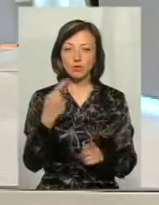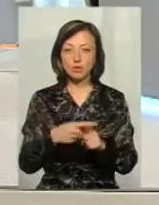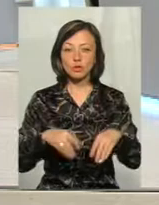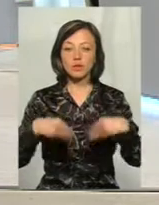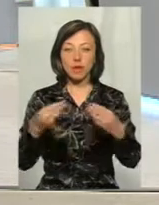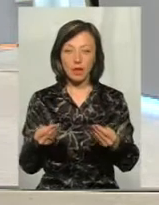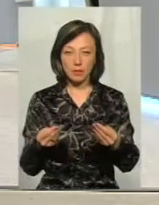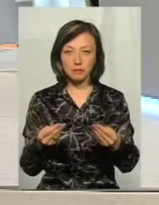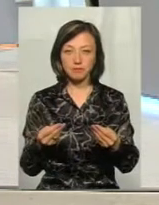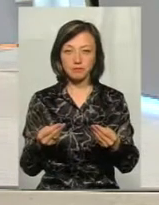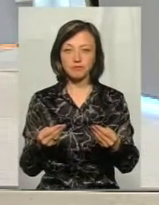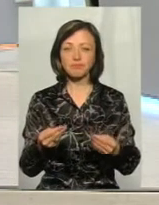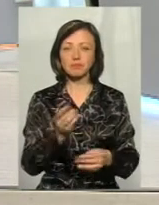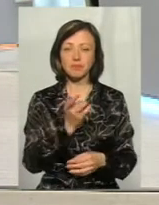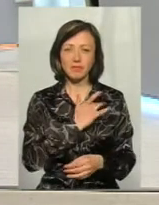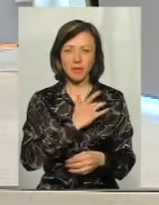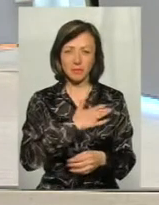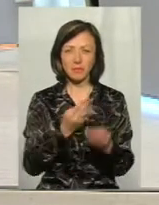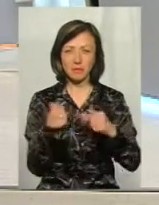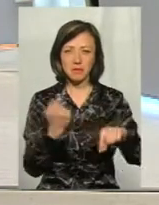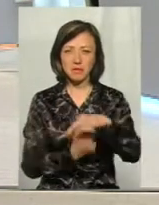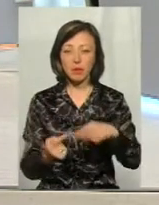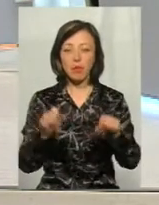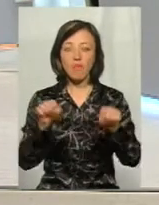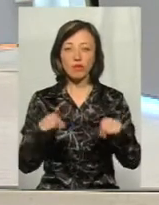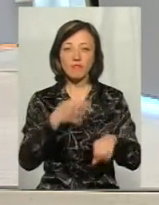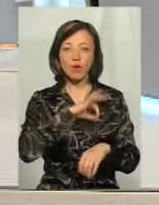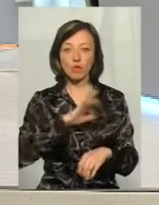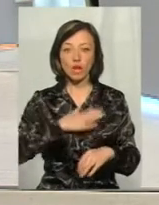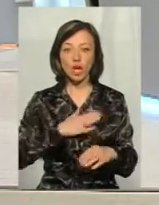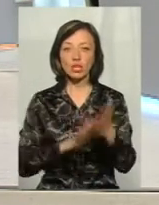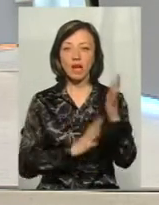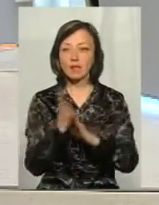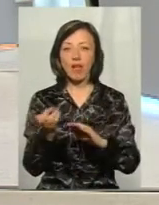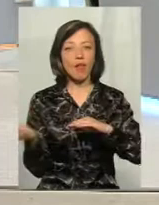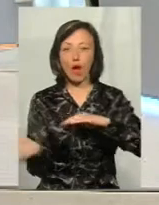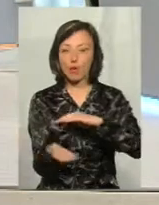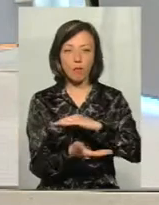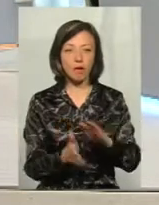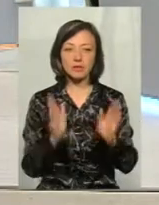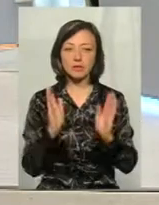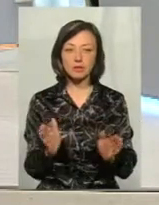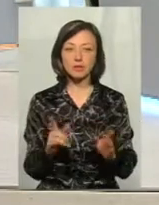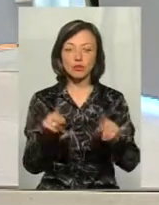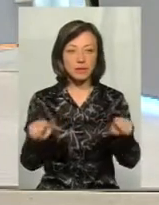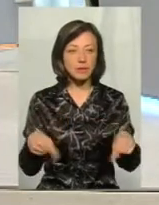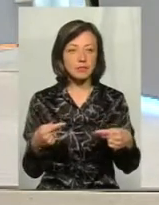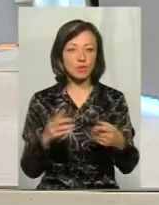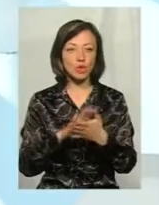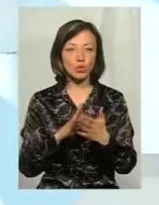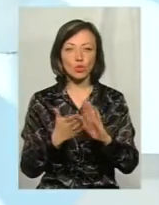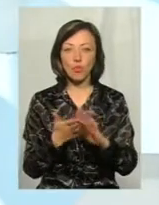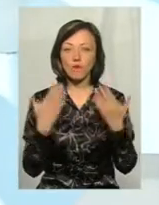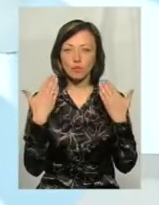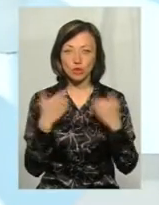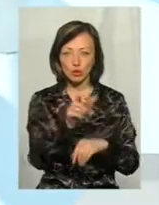приватним, значить, особам можливість використовувати наш ліс, звичайно, не рубати його там, а тільки для того, щоб там створити якісь умови для